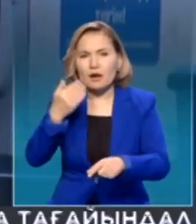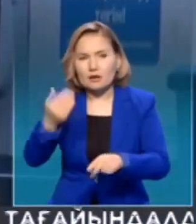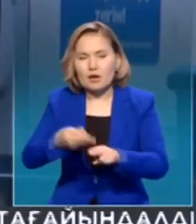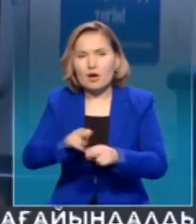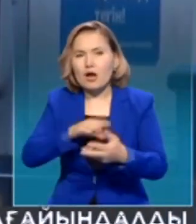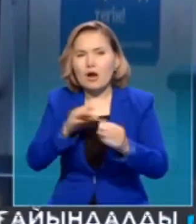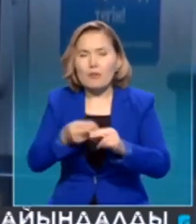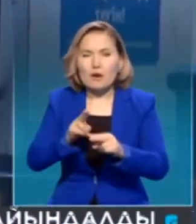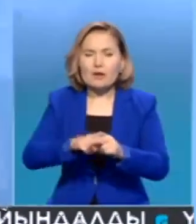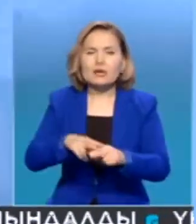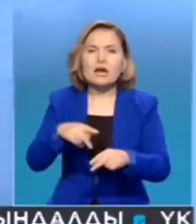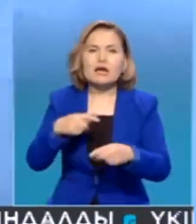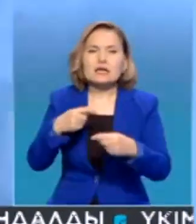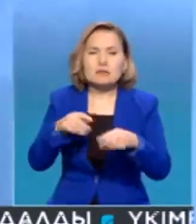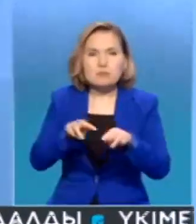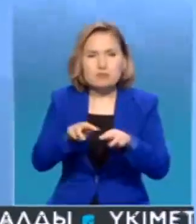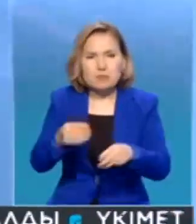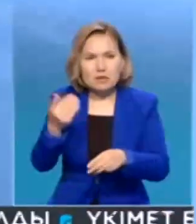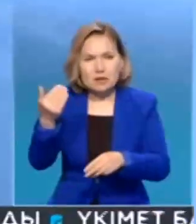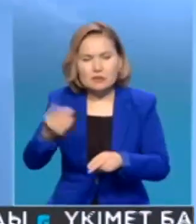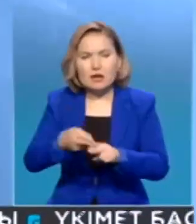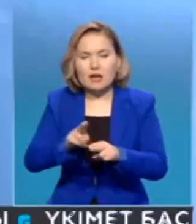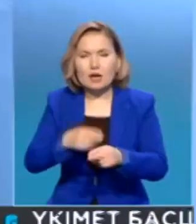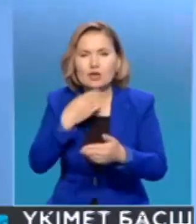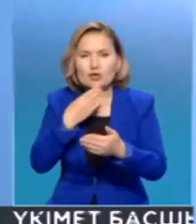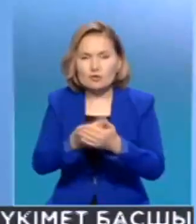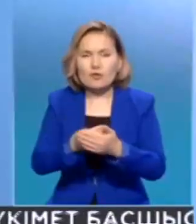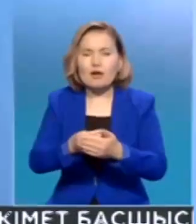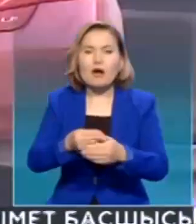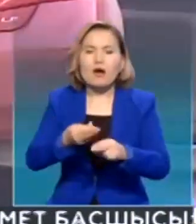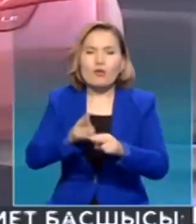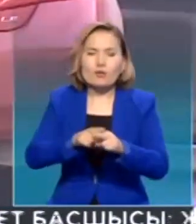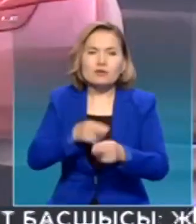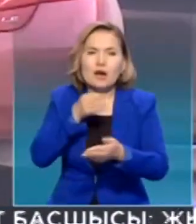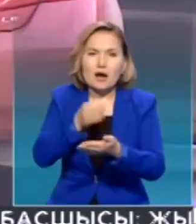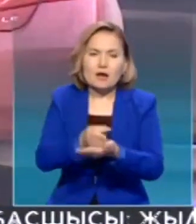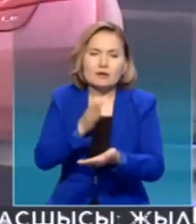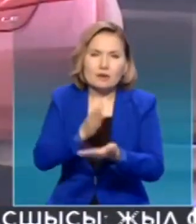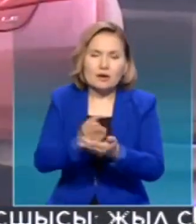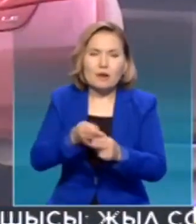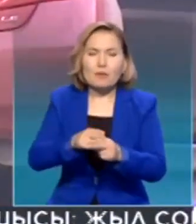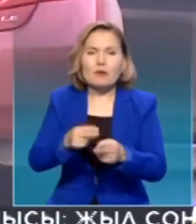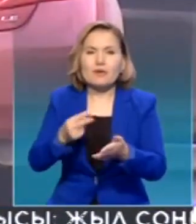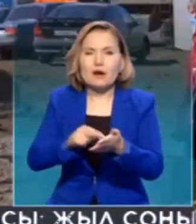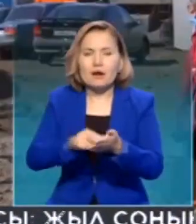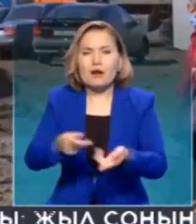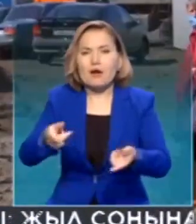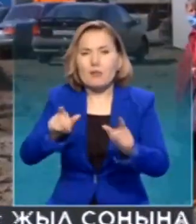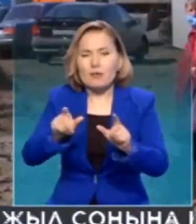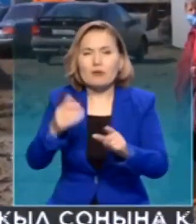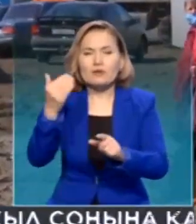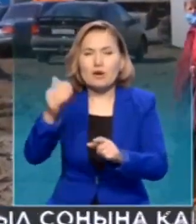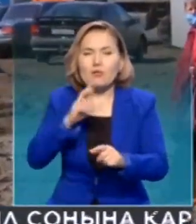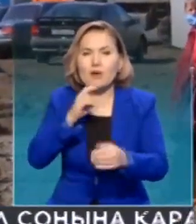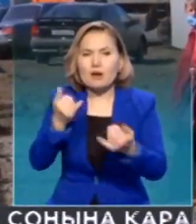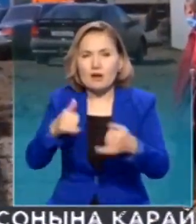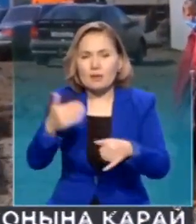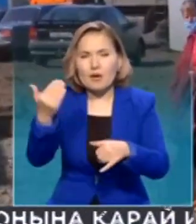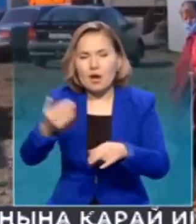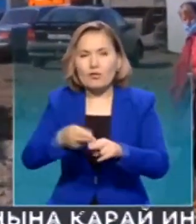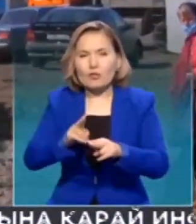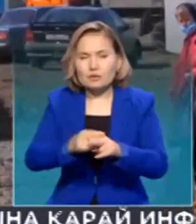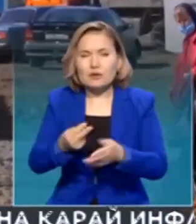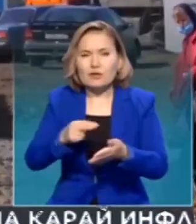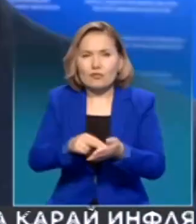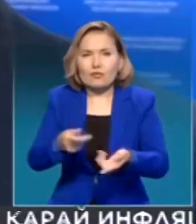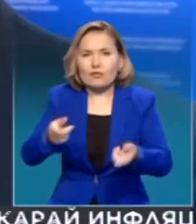Бұл ретте сауда және интеграция министрінің өзі уәжі бар. Жұманғарин бағаның өсуіне логистика емес тұрғындардың психологиясы әсер